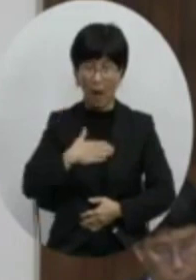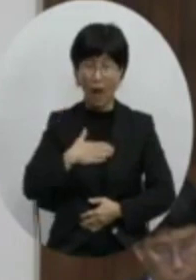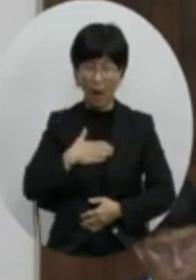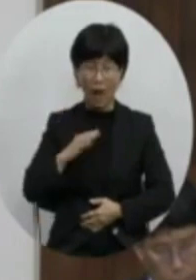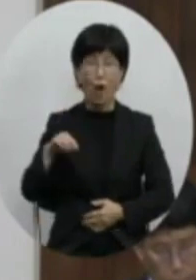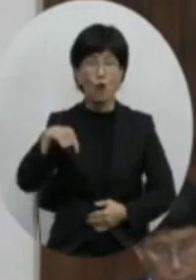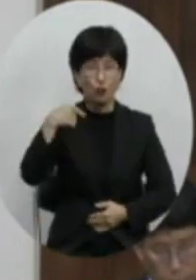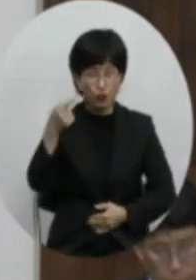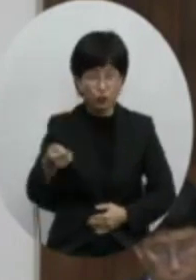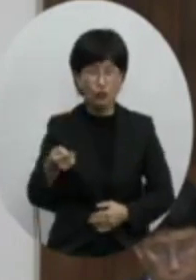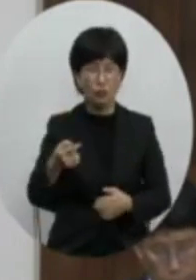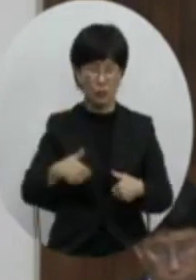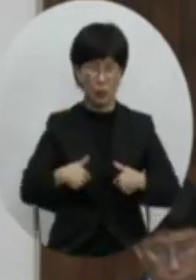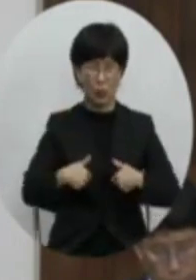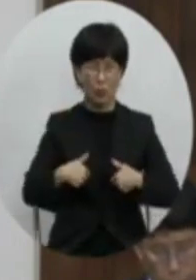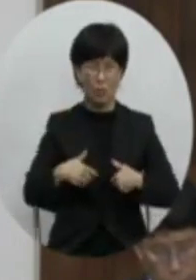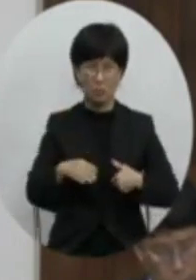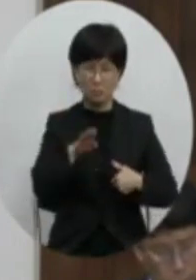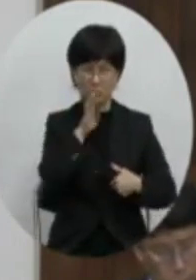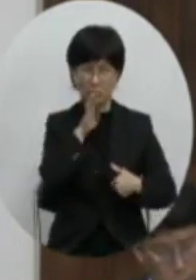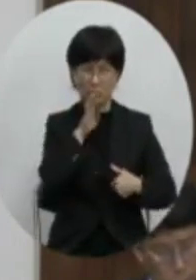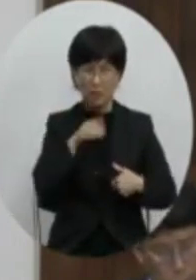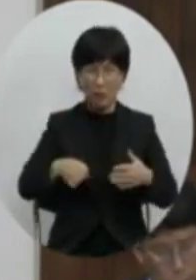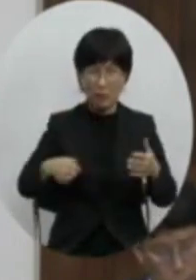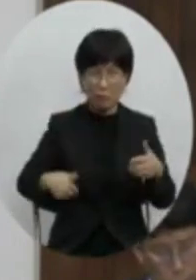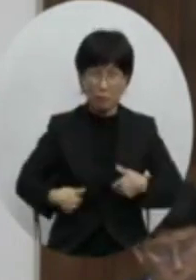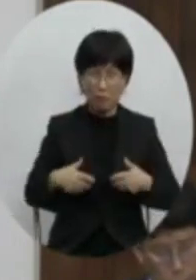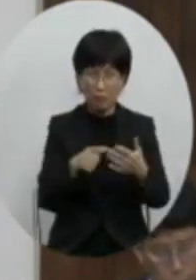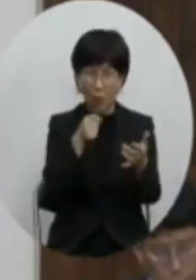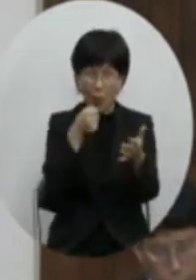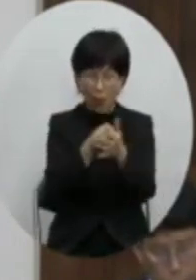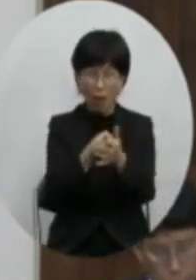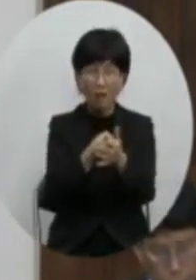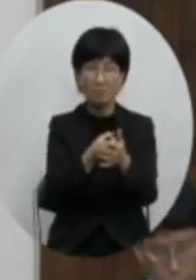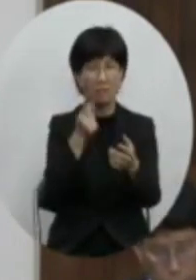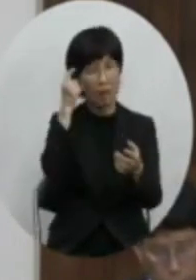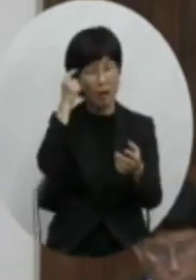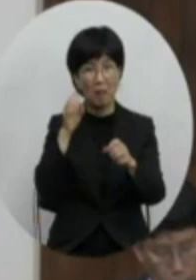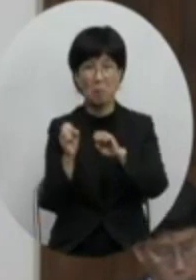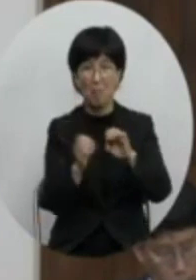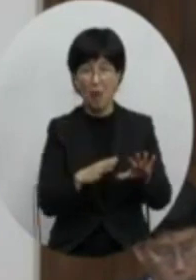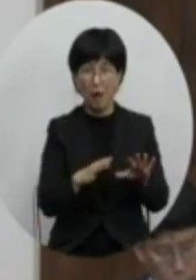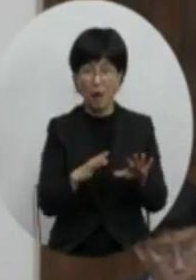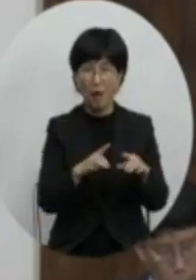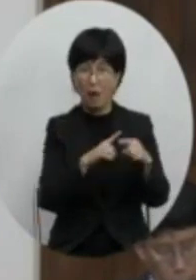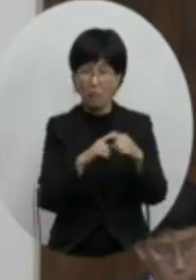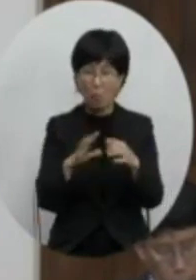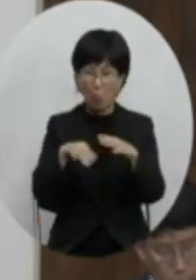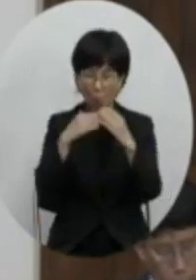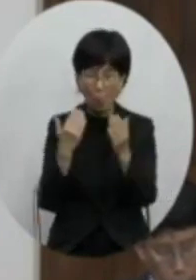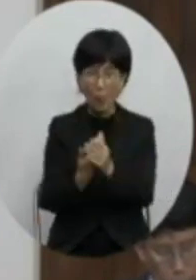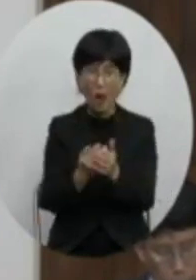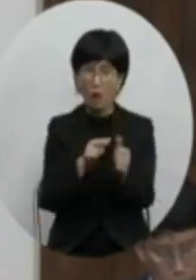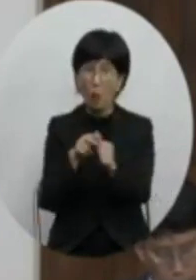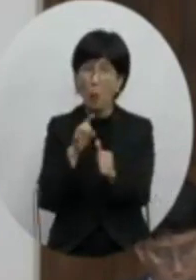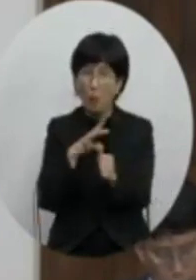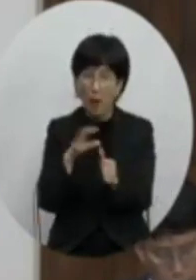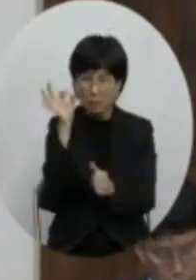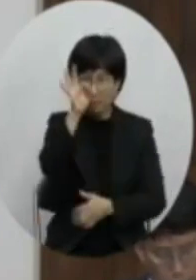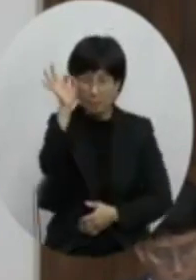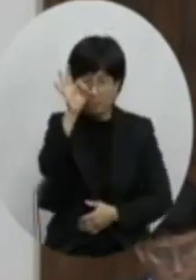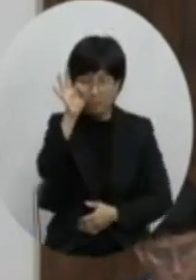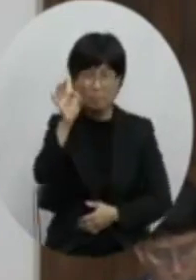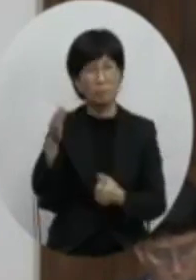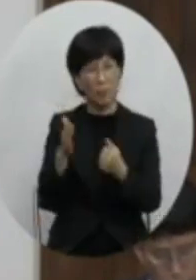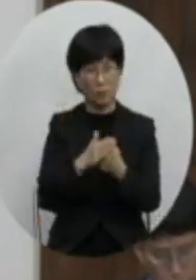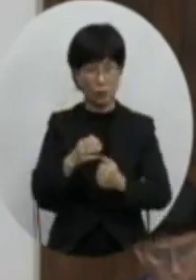못하면서 정작 중요한 의사결정은 미루고 무한대의 정보만을 요구하기 때문입니다.